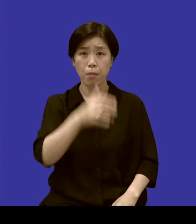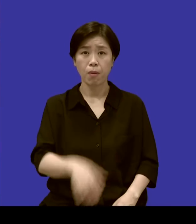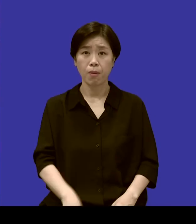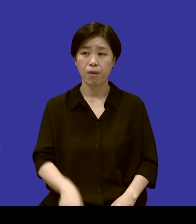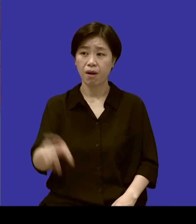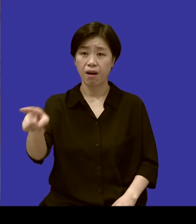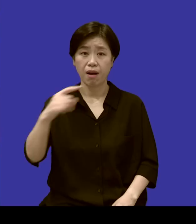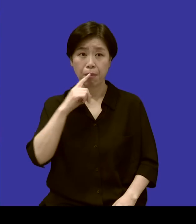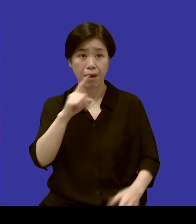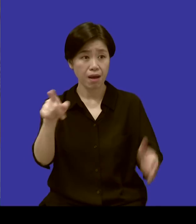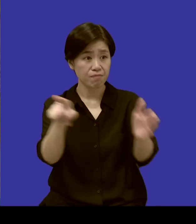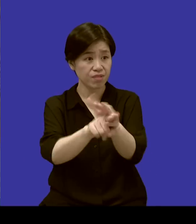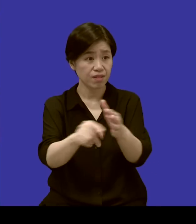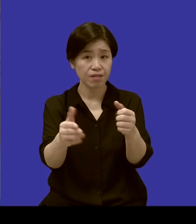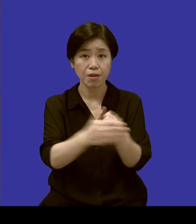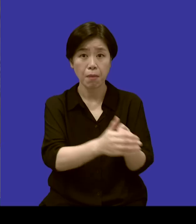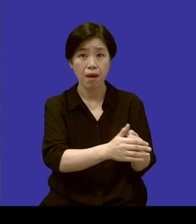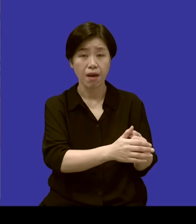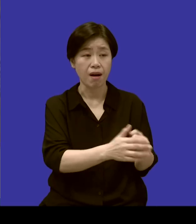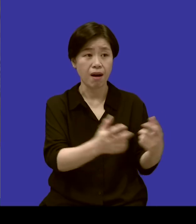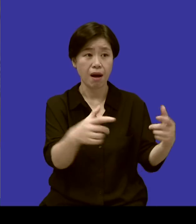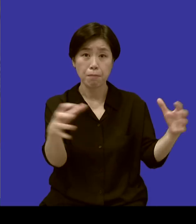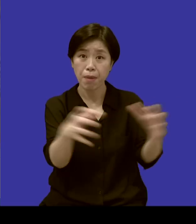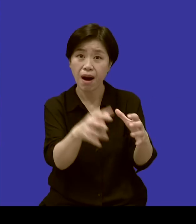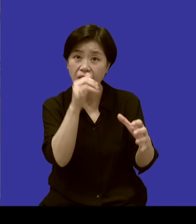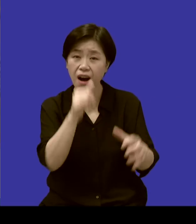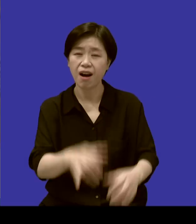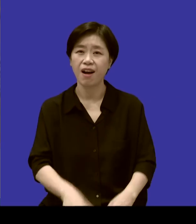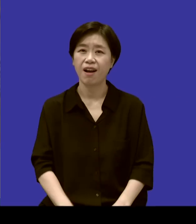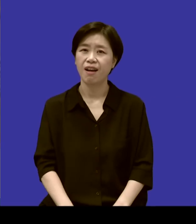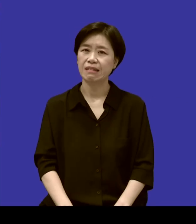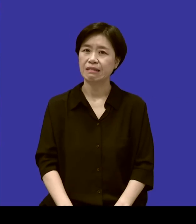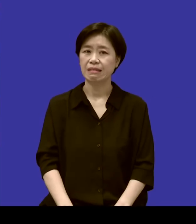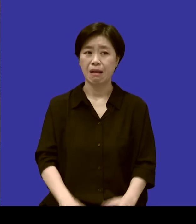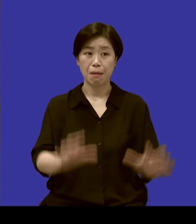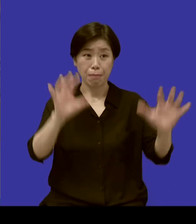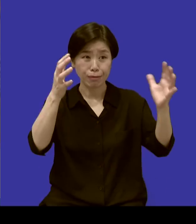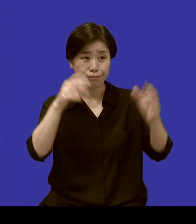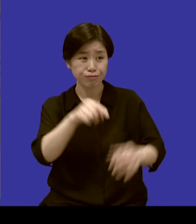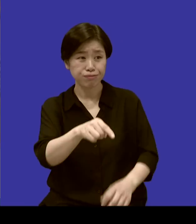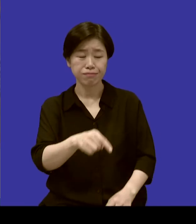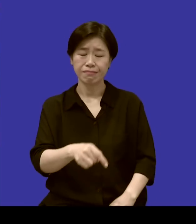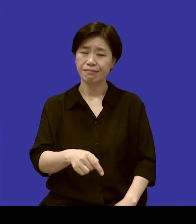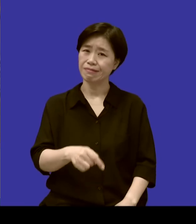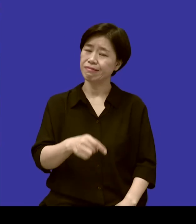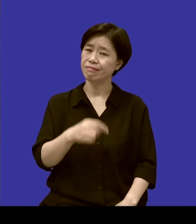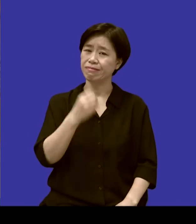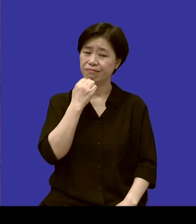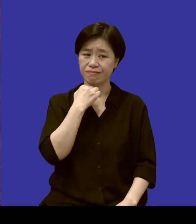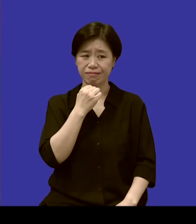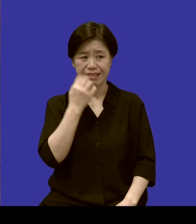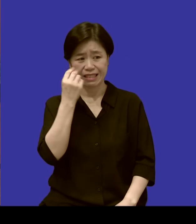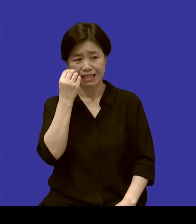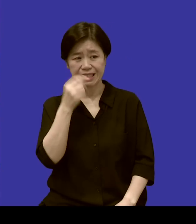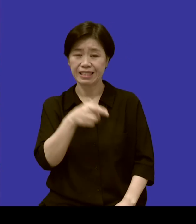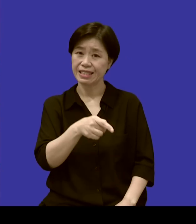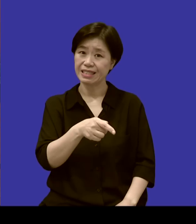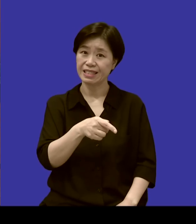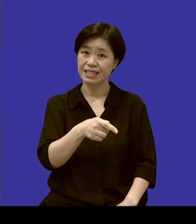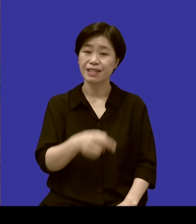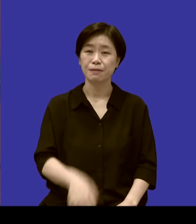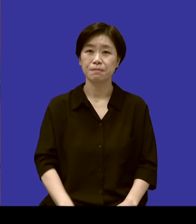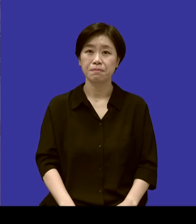잘 믿지 않는. 그래서 얼마나 인생이 허망하면 여기 와서 이런 박수를 치면서 이런 걸로 푸나 나 이런 생각을 해서 본인도 치긴